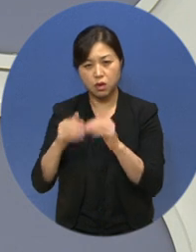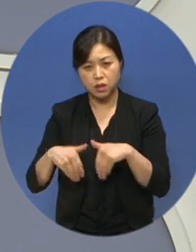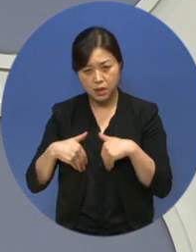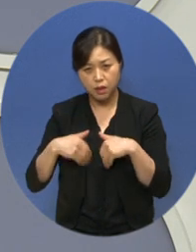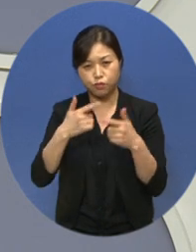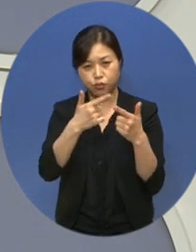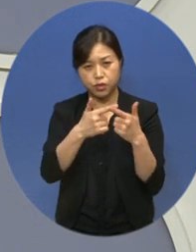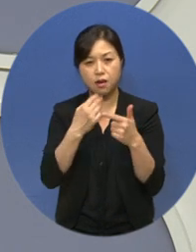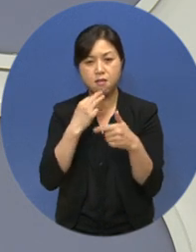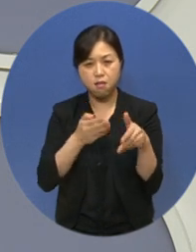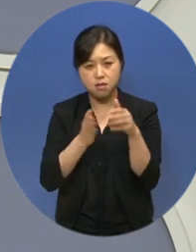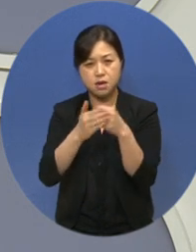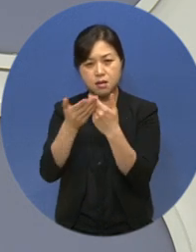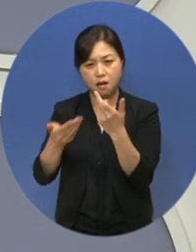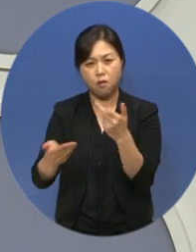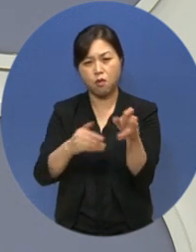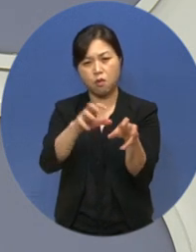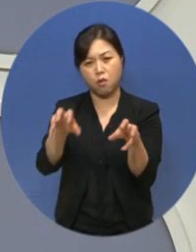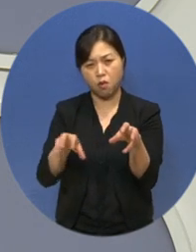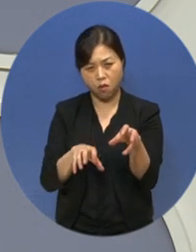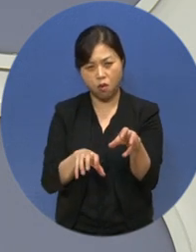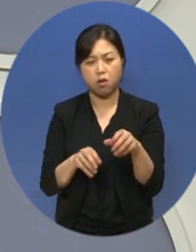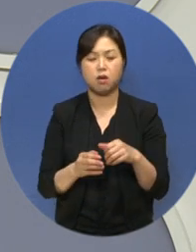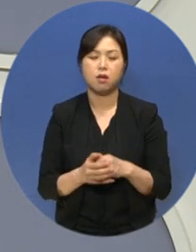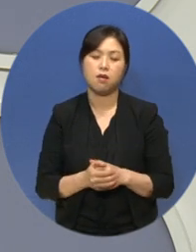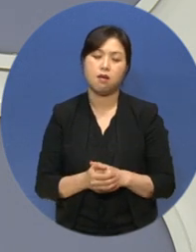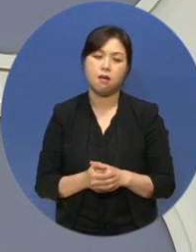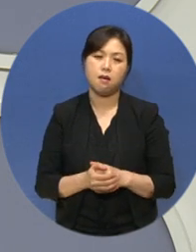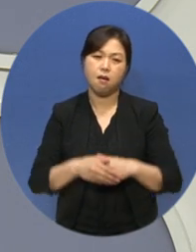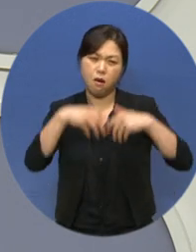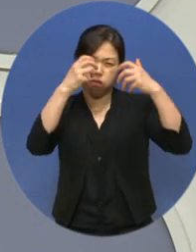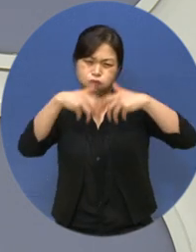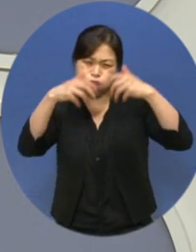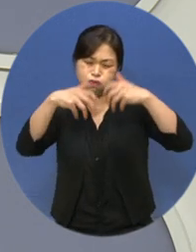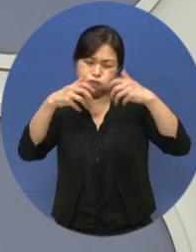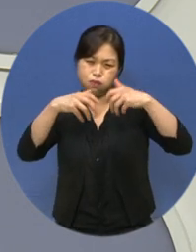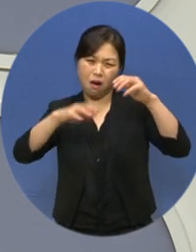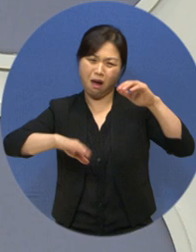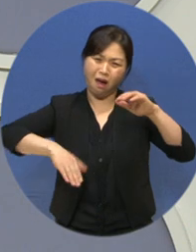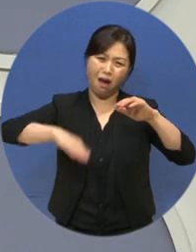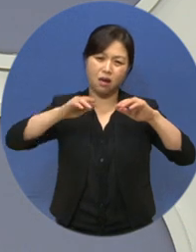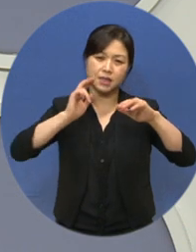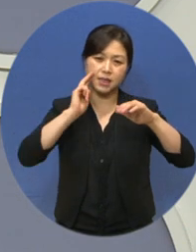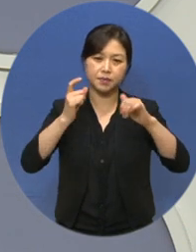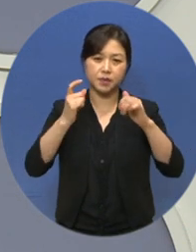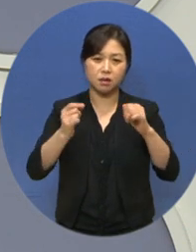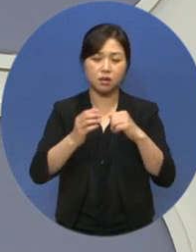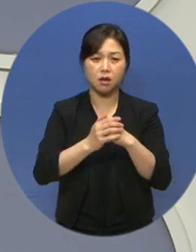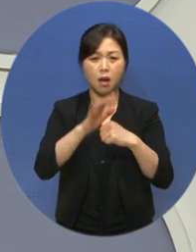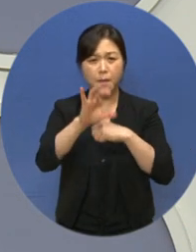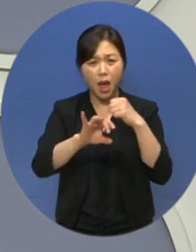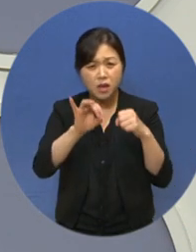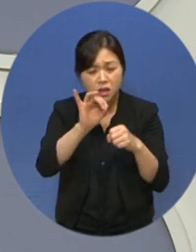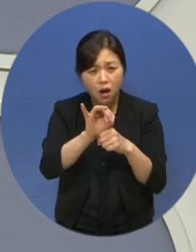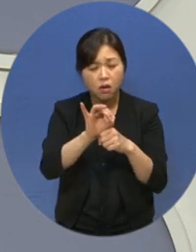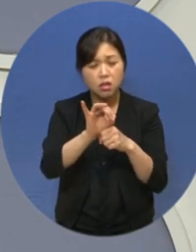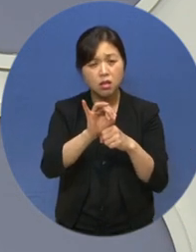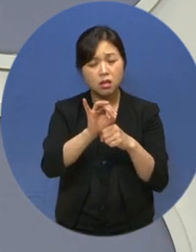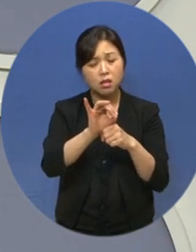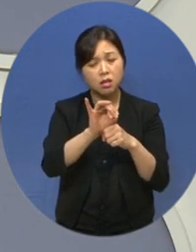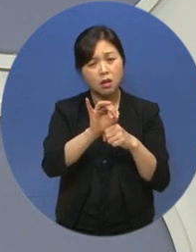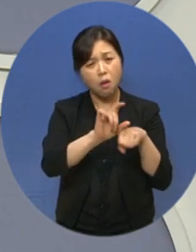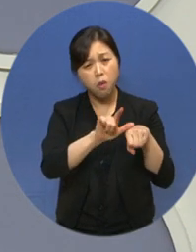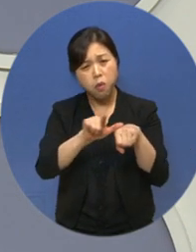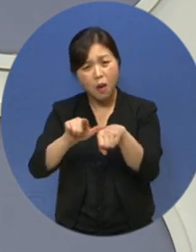부산 경기 강원 있는데 예 이제 기록적인 폭우 인걸 맞습니다 맞아요 뭐 한 100년 만에 한번 올 정도의 길 쪽에 보고